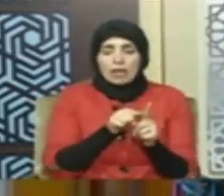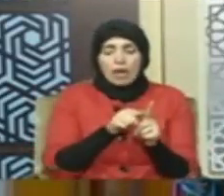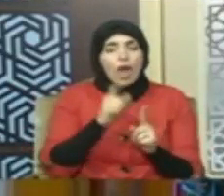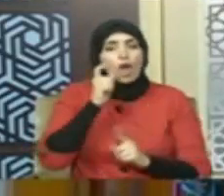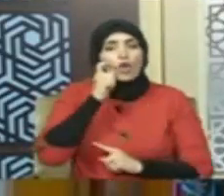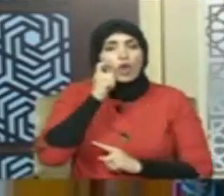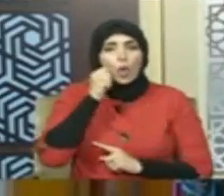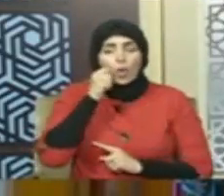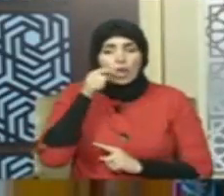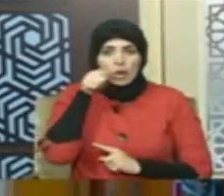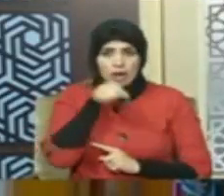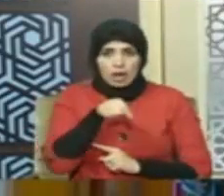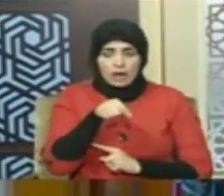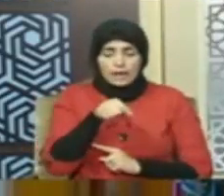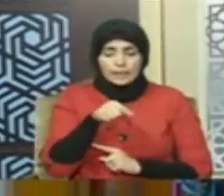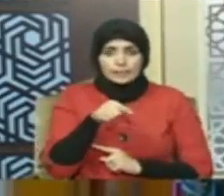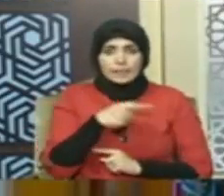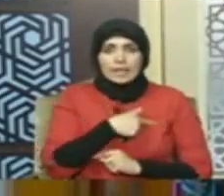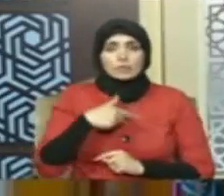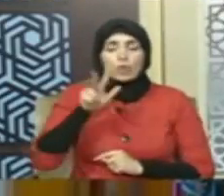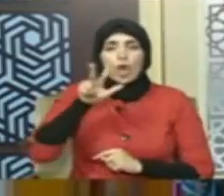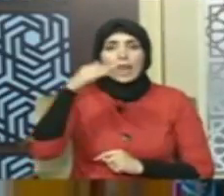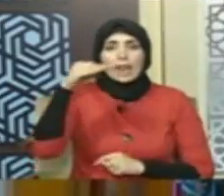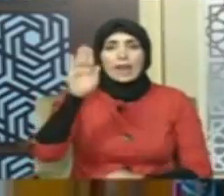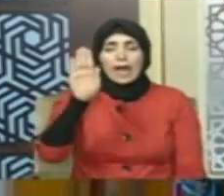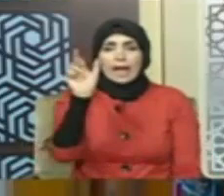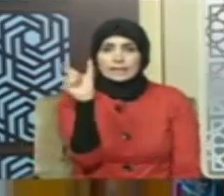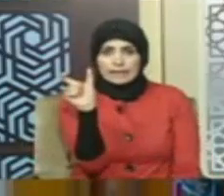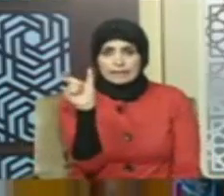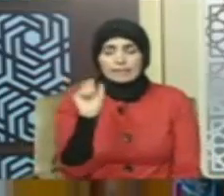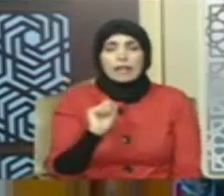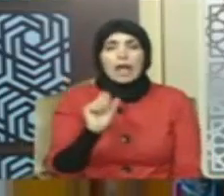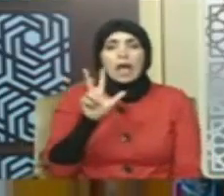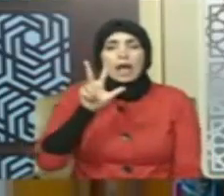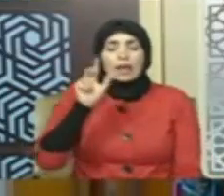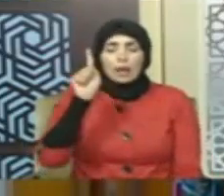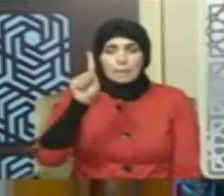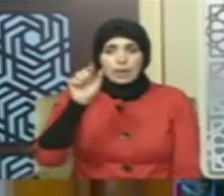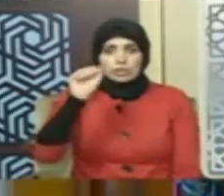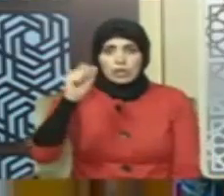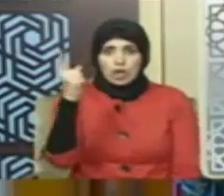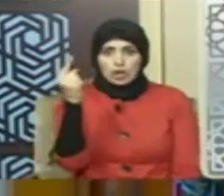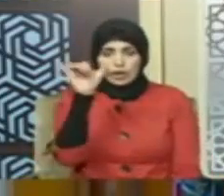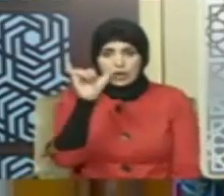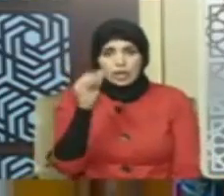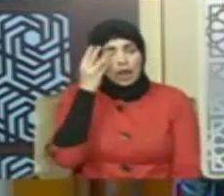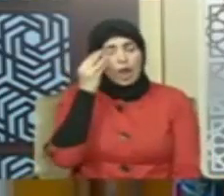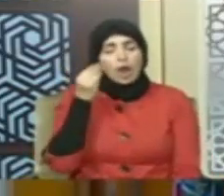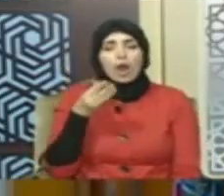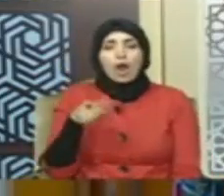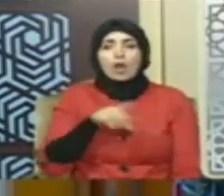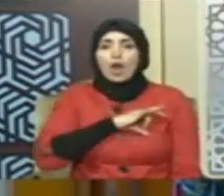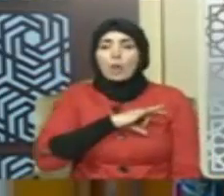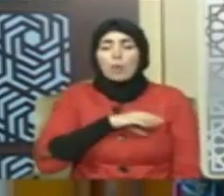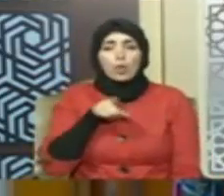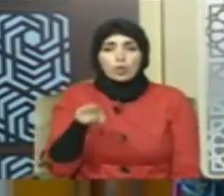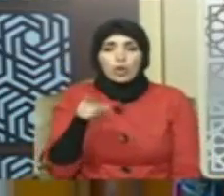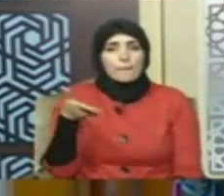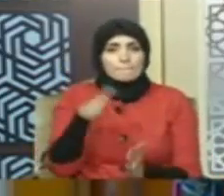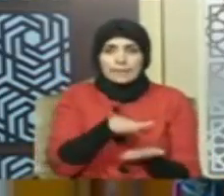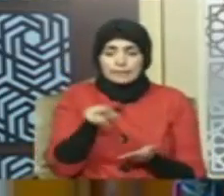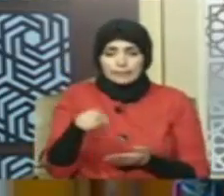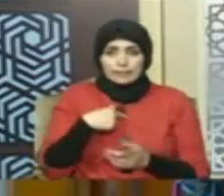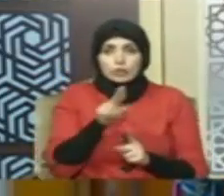رجل الحسن البصري رحمه الله، قال له: